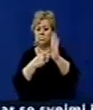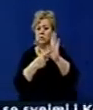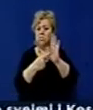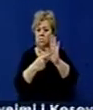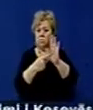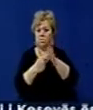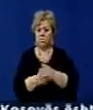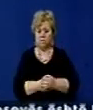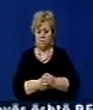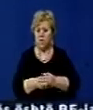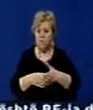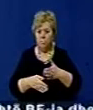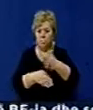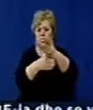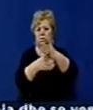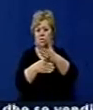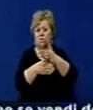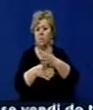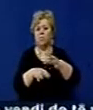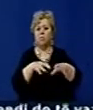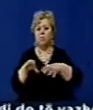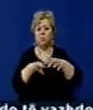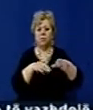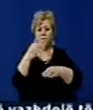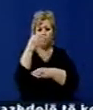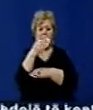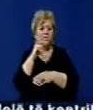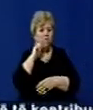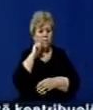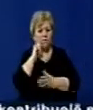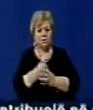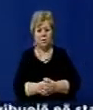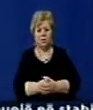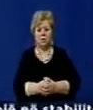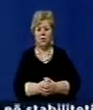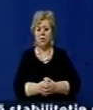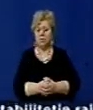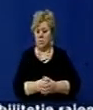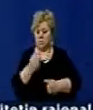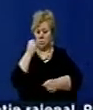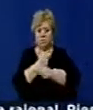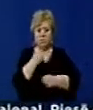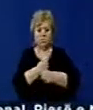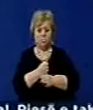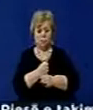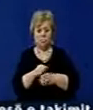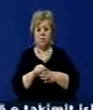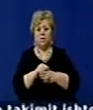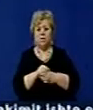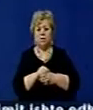prapa mbështetjes që kanë bërë punëtorët fabrikës së gypave vitin e kaluar dhe të angazhohen që qysh në muajin